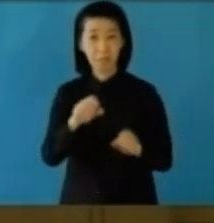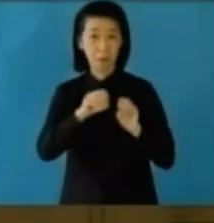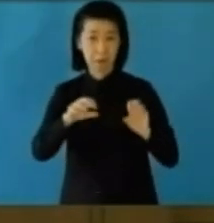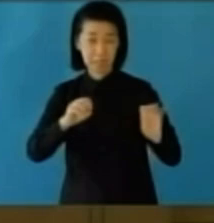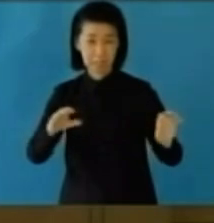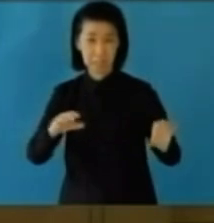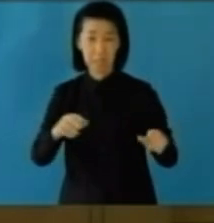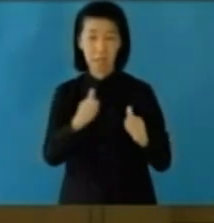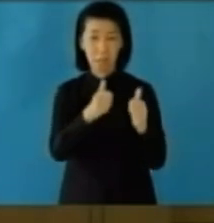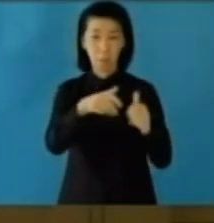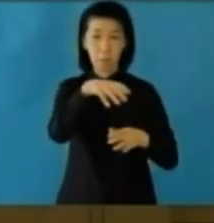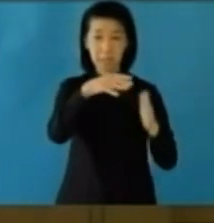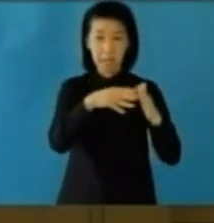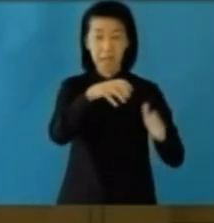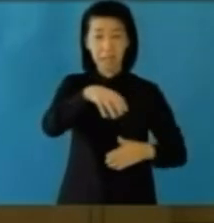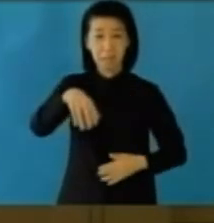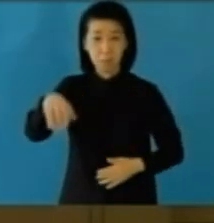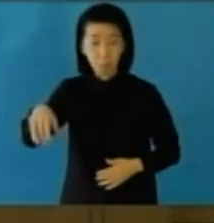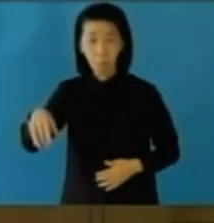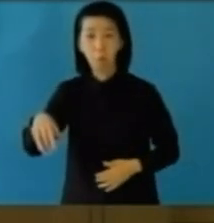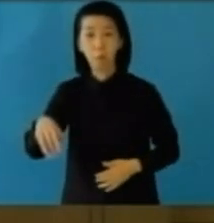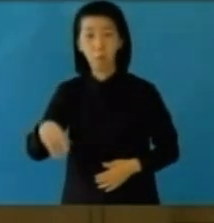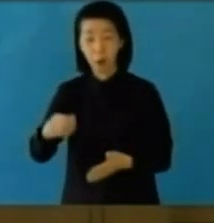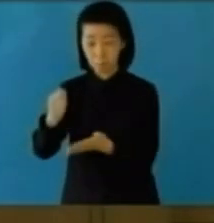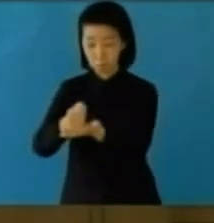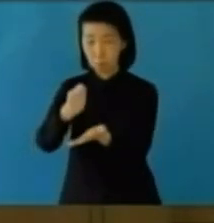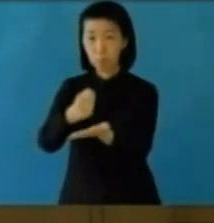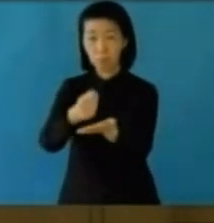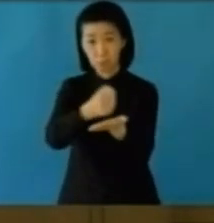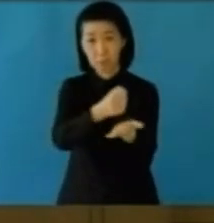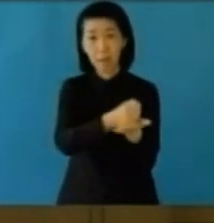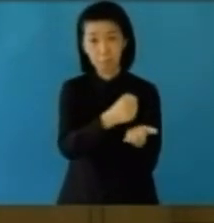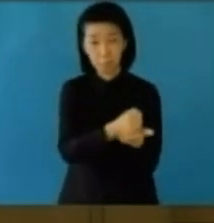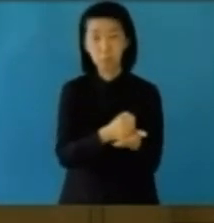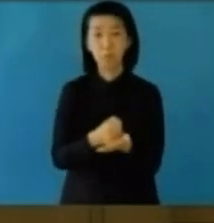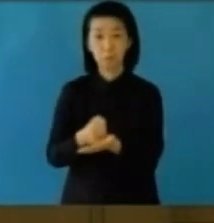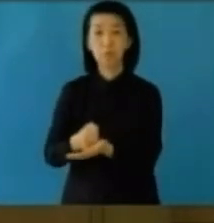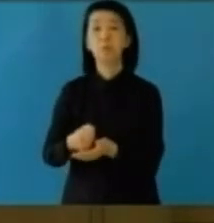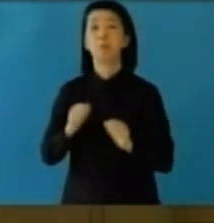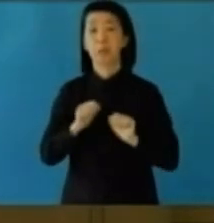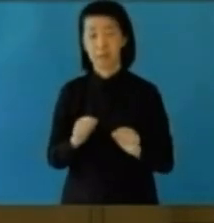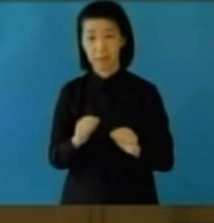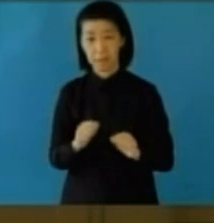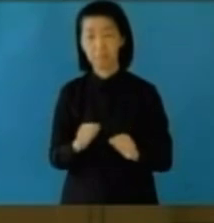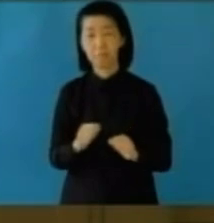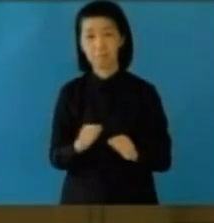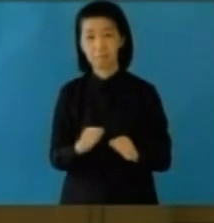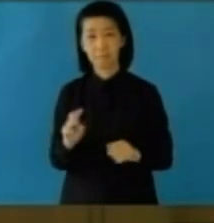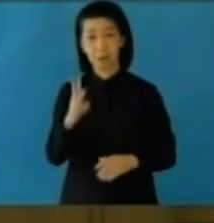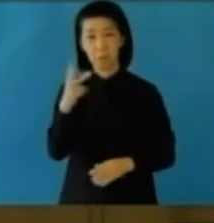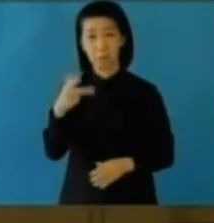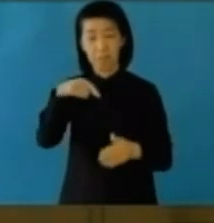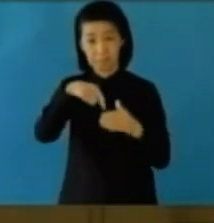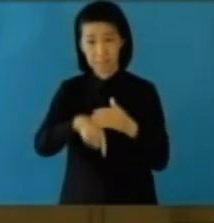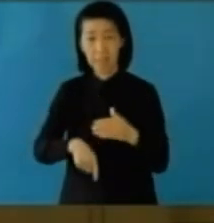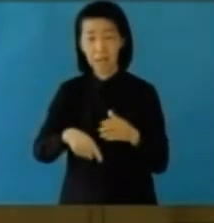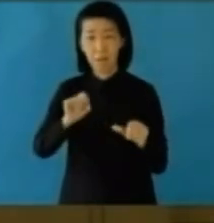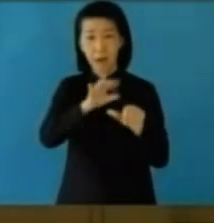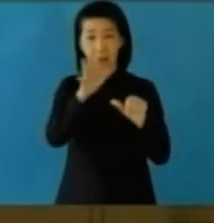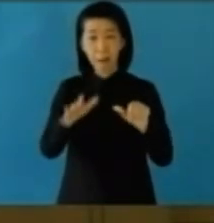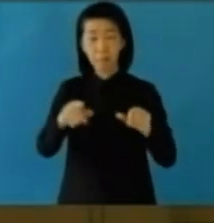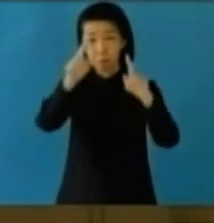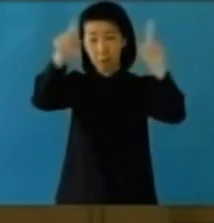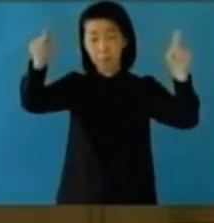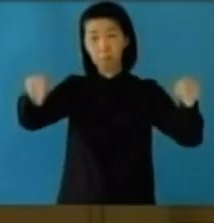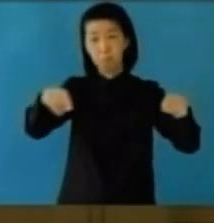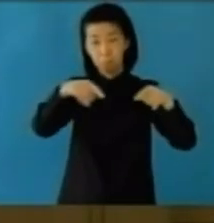競技会場を回ると特産品が当たるスタンプラリーも実施することとしております。 さらに鹿児島市内では、アミュビジョンにおいて県 PR 動